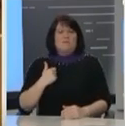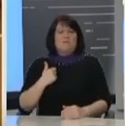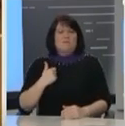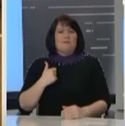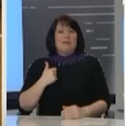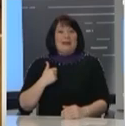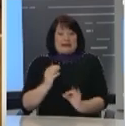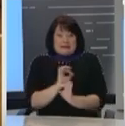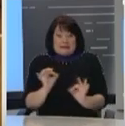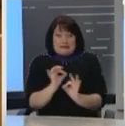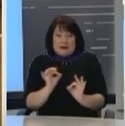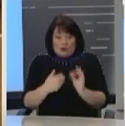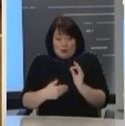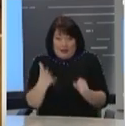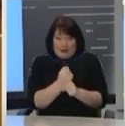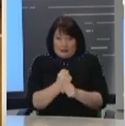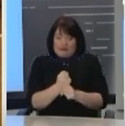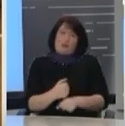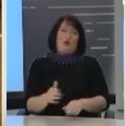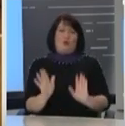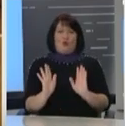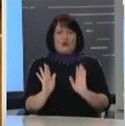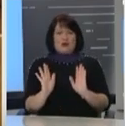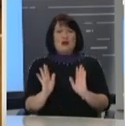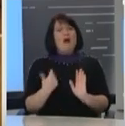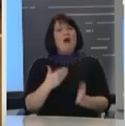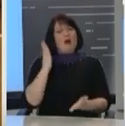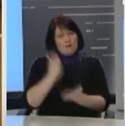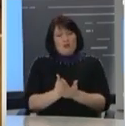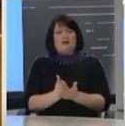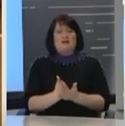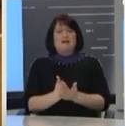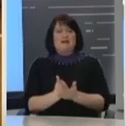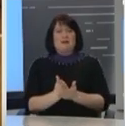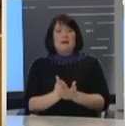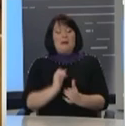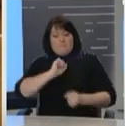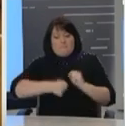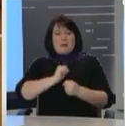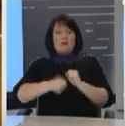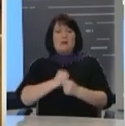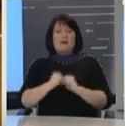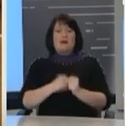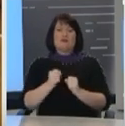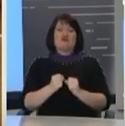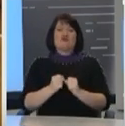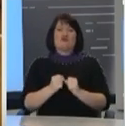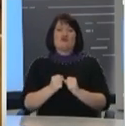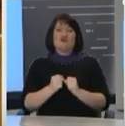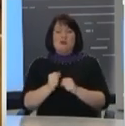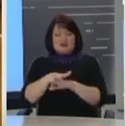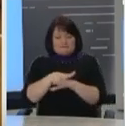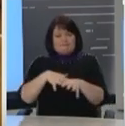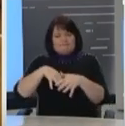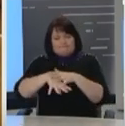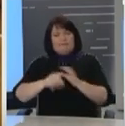έχουμε τη βεβαιότητα ότι θα μας βγει. Πήραμε την απόφαση να δώσουμε τη μάχη, να λερώσουμε τα χέρια